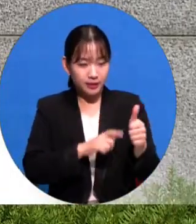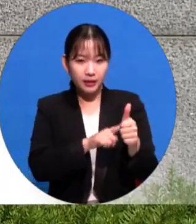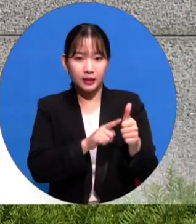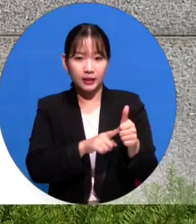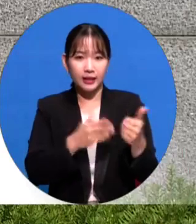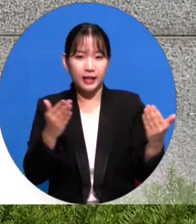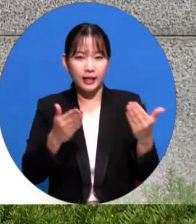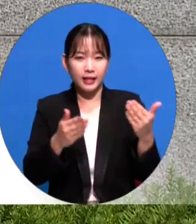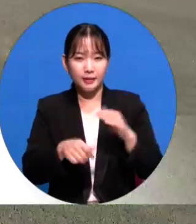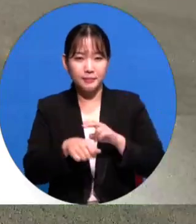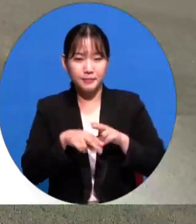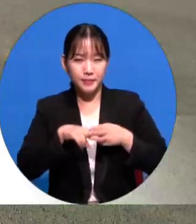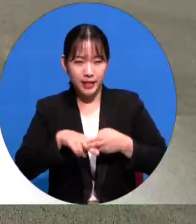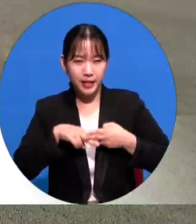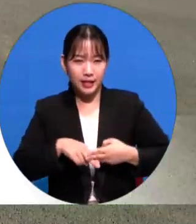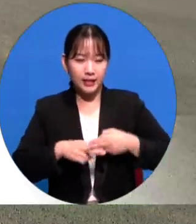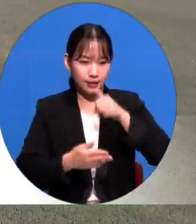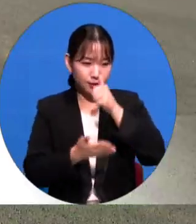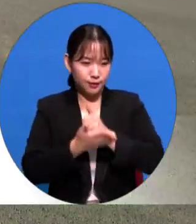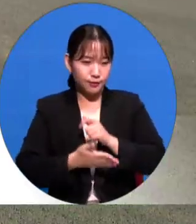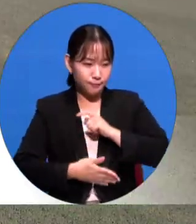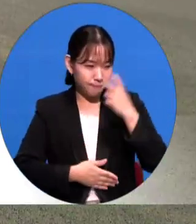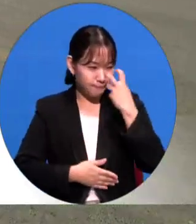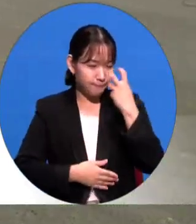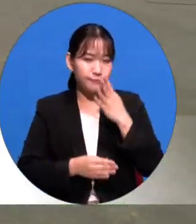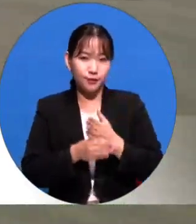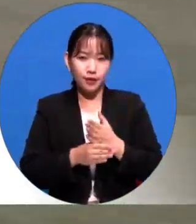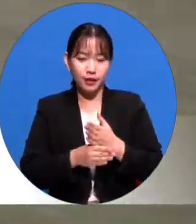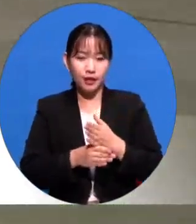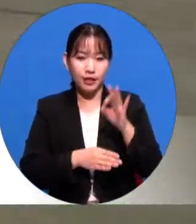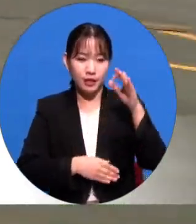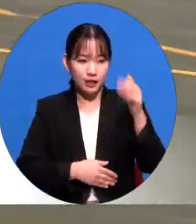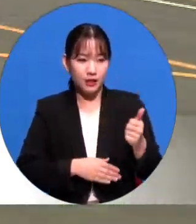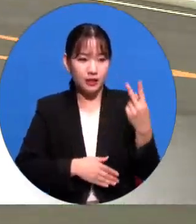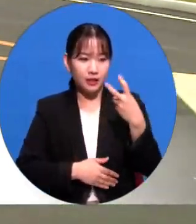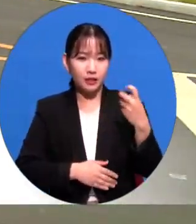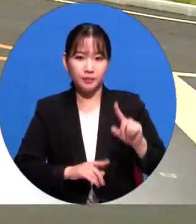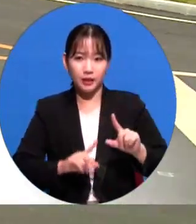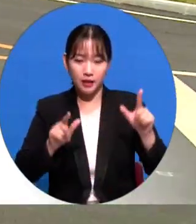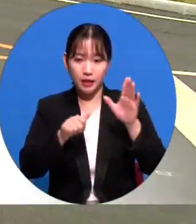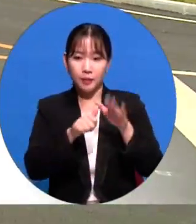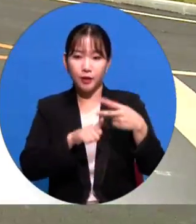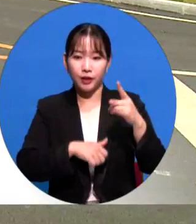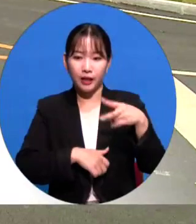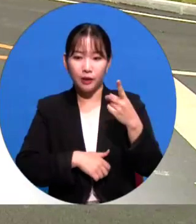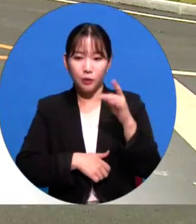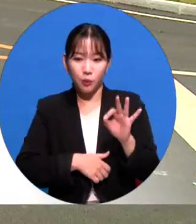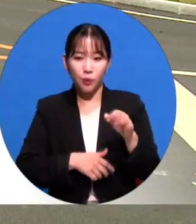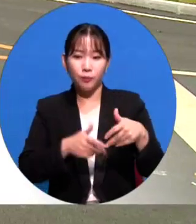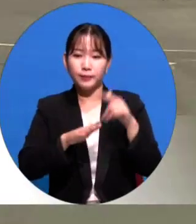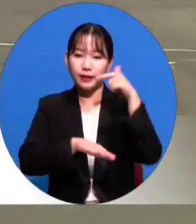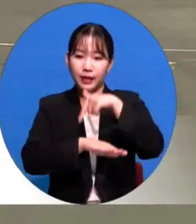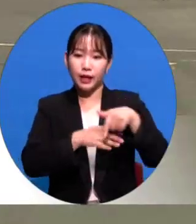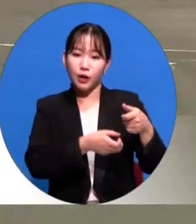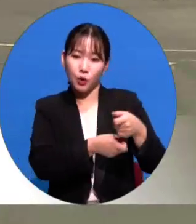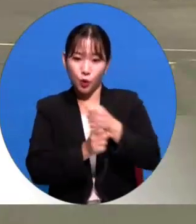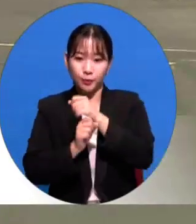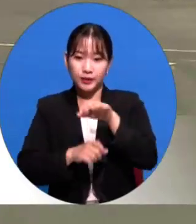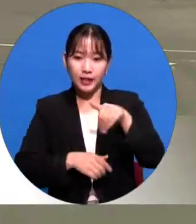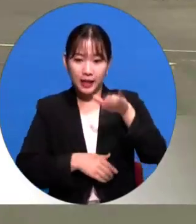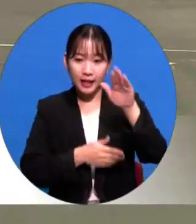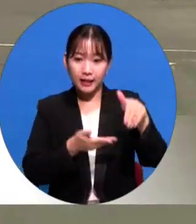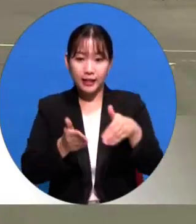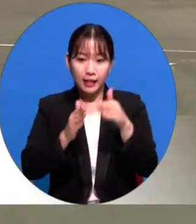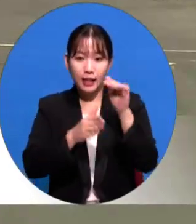직권남용 혐의로 수사하고 있습니다이 군수는 지난 2021년 함평군 대동면의 건설 예정인 골프장